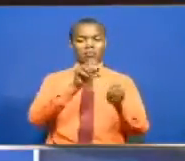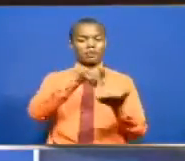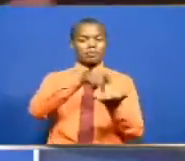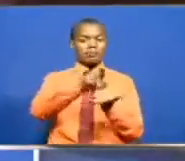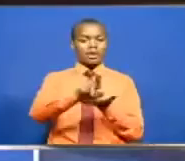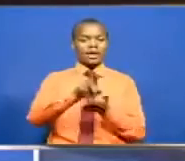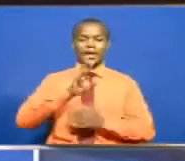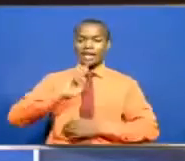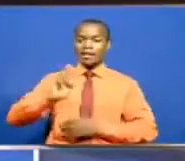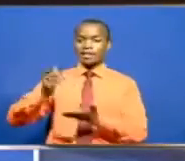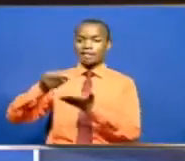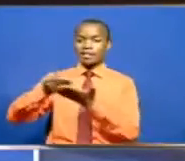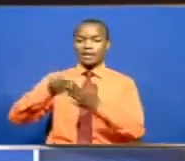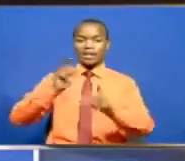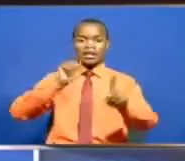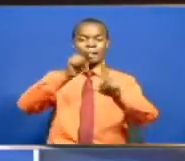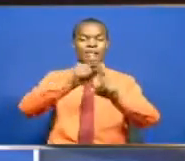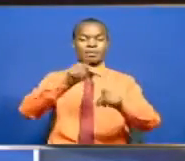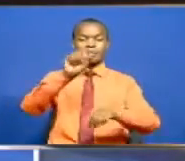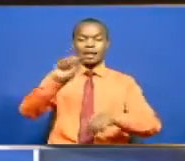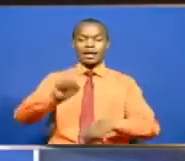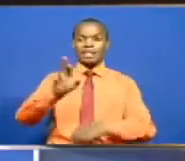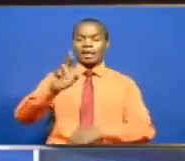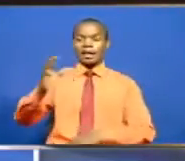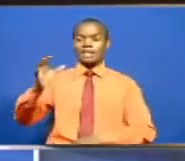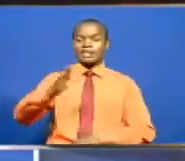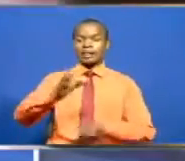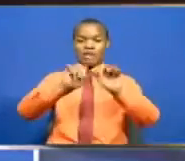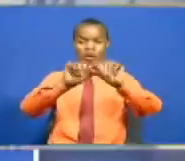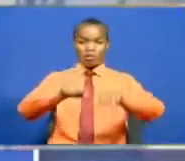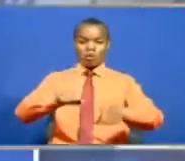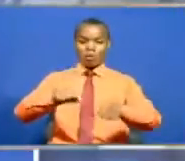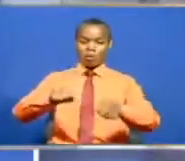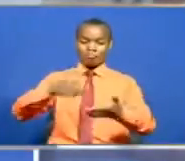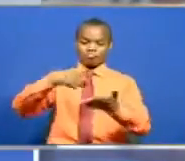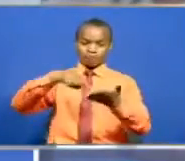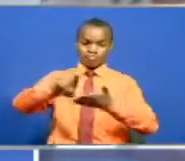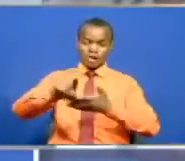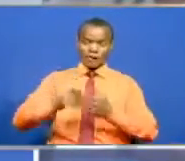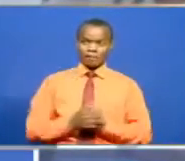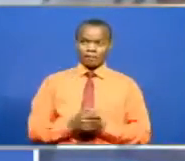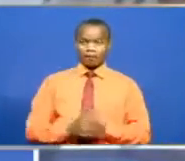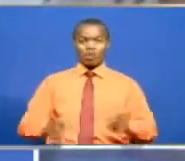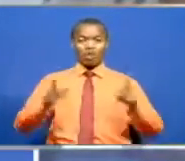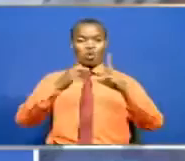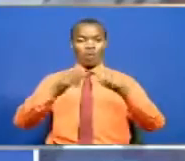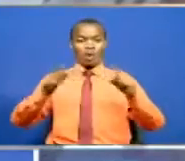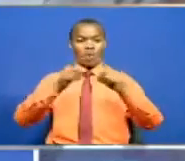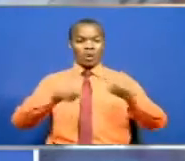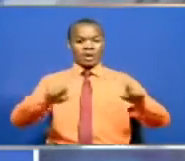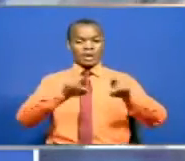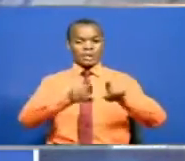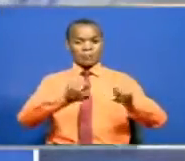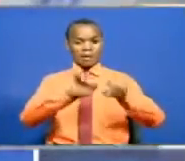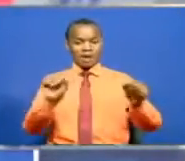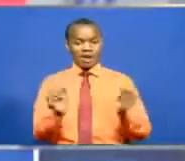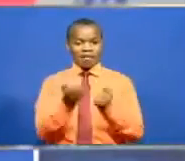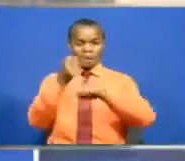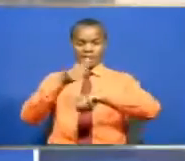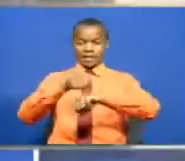risk allowance mpaka ipitishwe na SRC. Matamshi hayo ya Oparanya ya kijiri wakati nchi